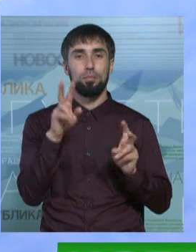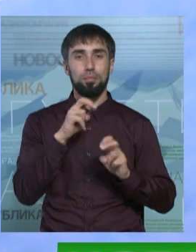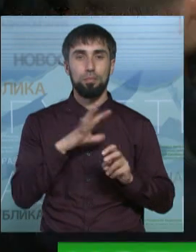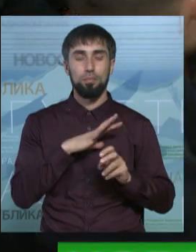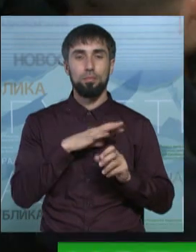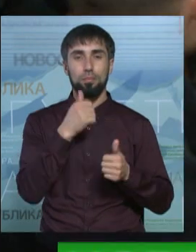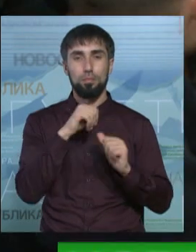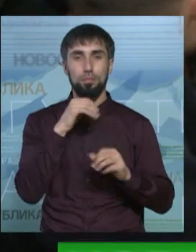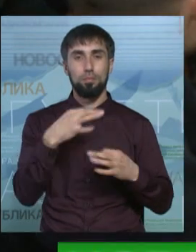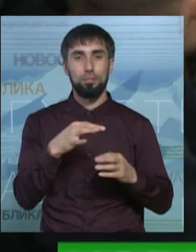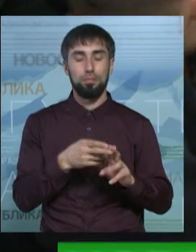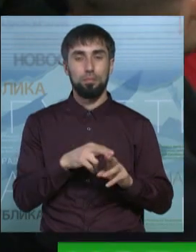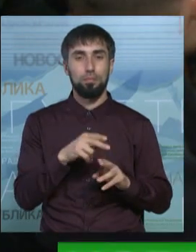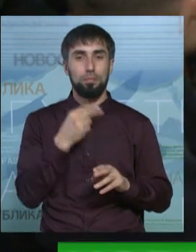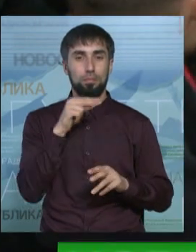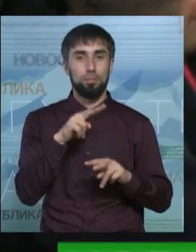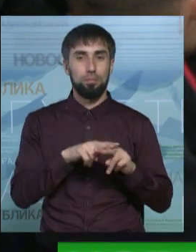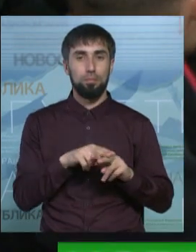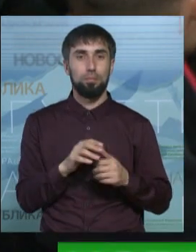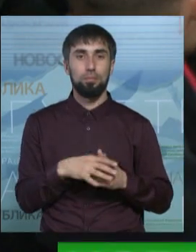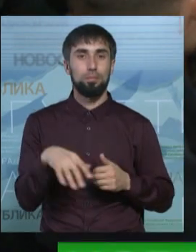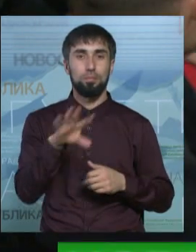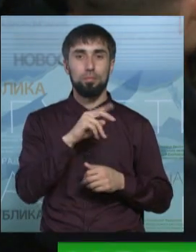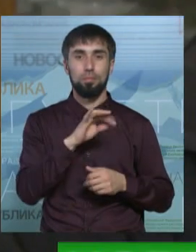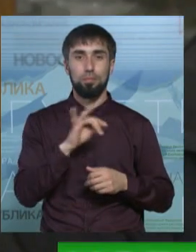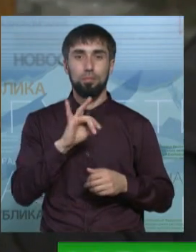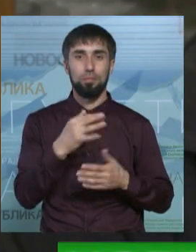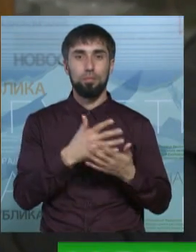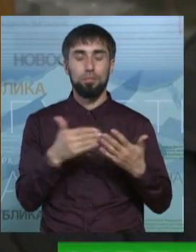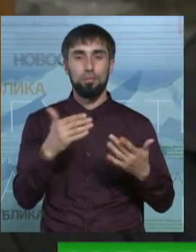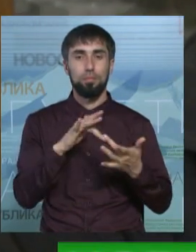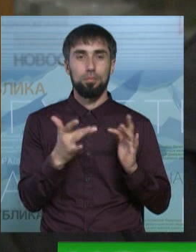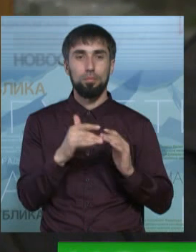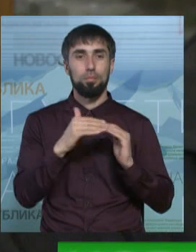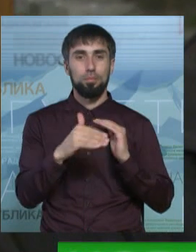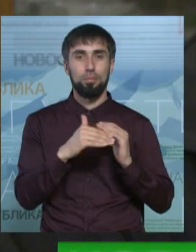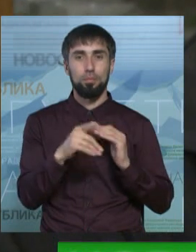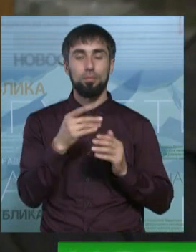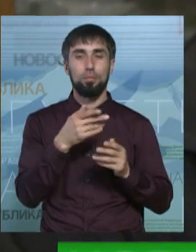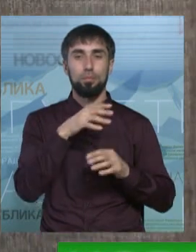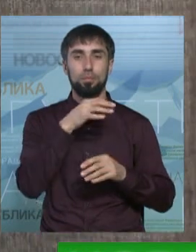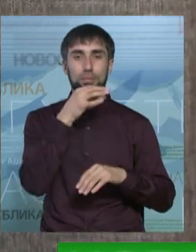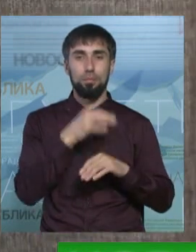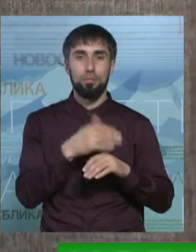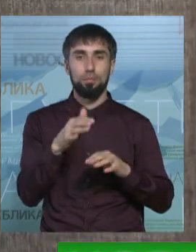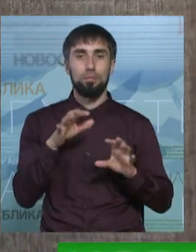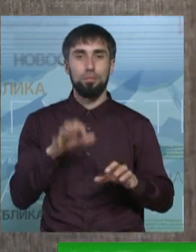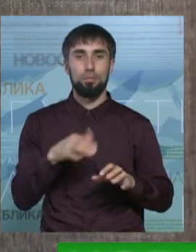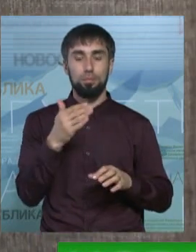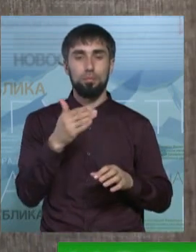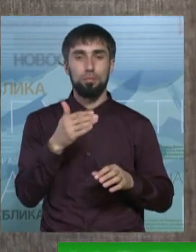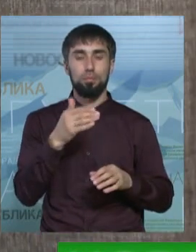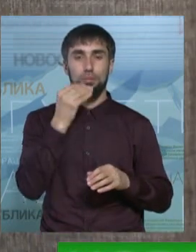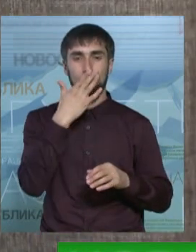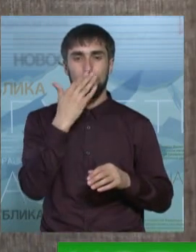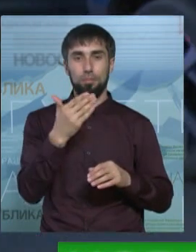идеальные условия. Все участники тест-драйва – успешные блогеры на различных интернет-площадках. Представители японского концерна предоставили